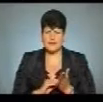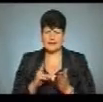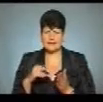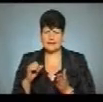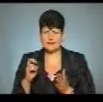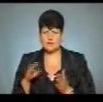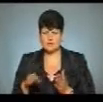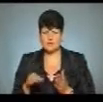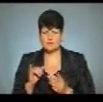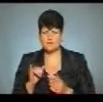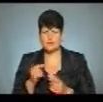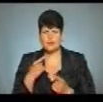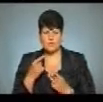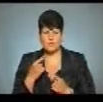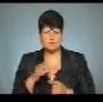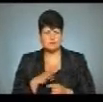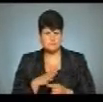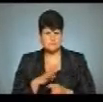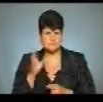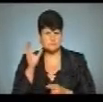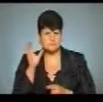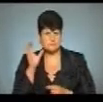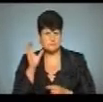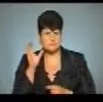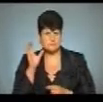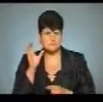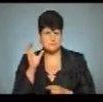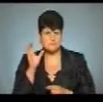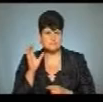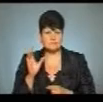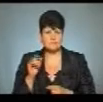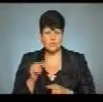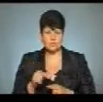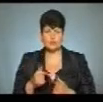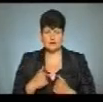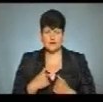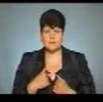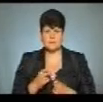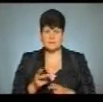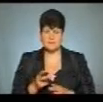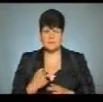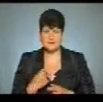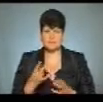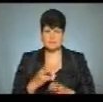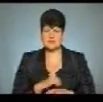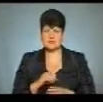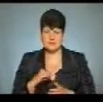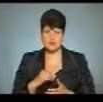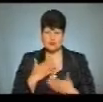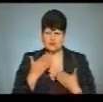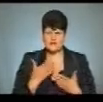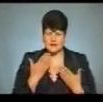погано говорив, так от дзвінким голосом, тому я прийшлося мені читати самому